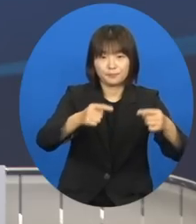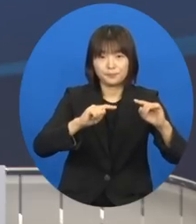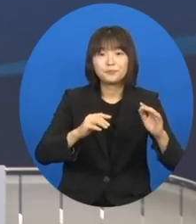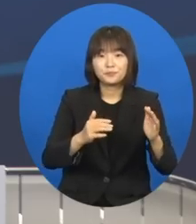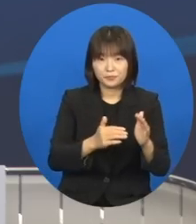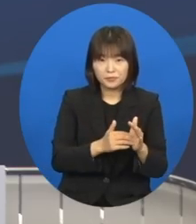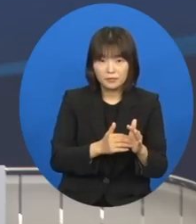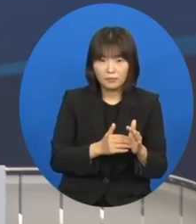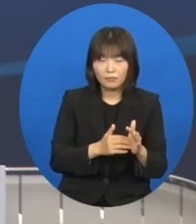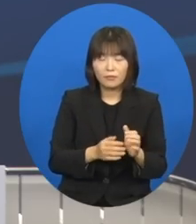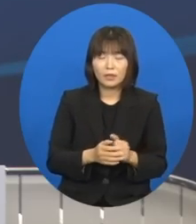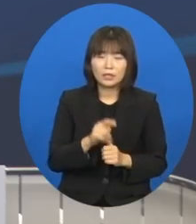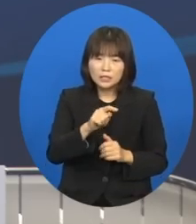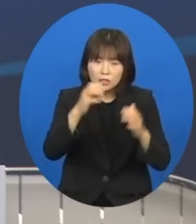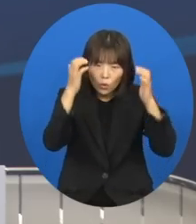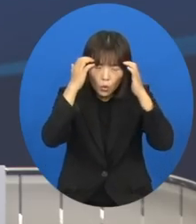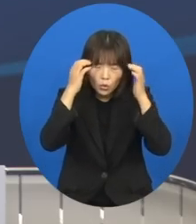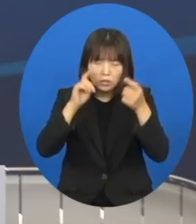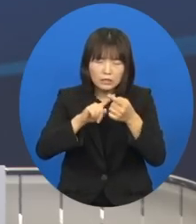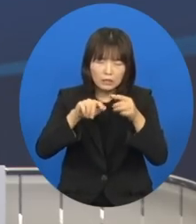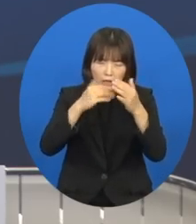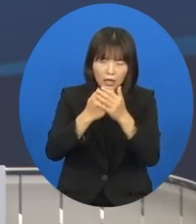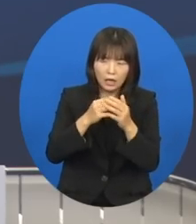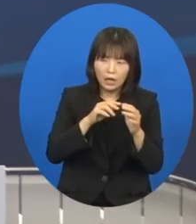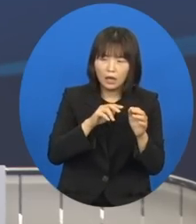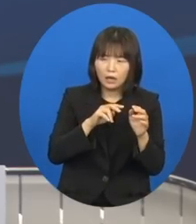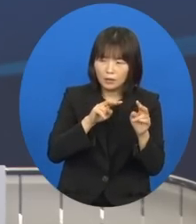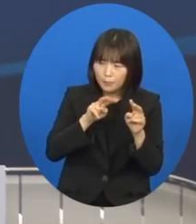그 고통을 다 옆에서 지켜보았습니다.